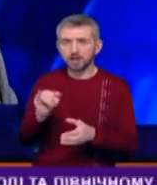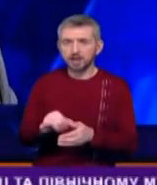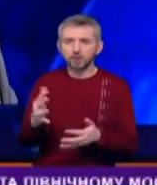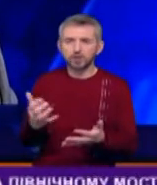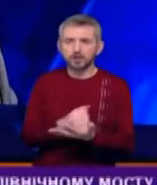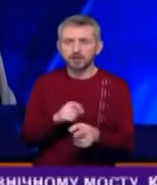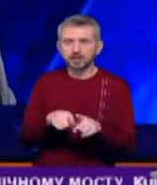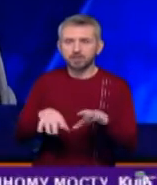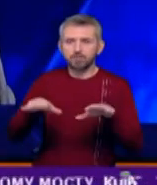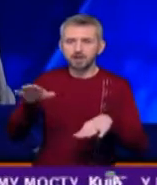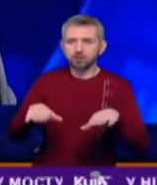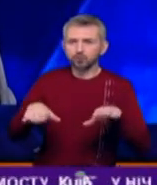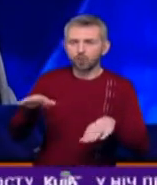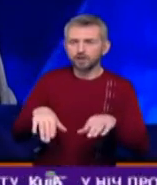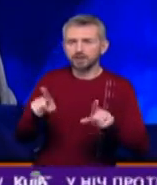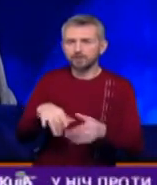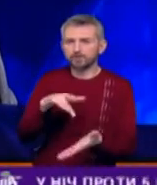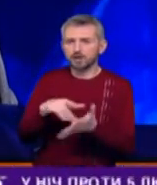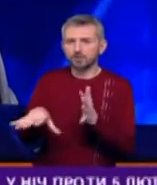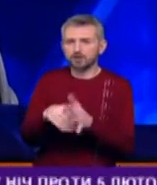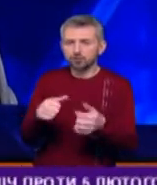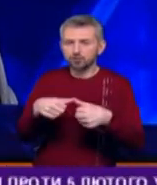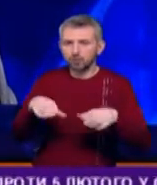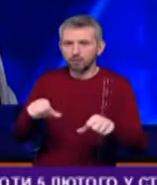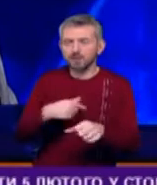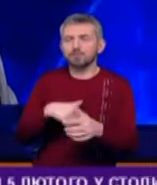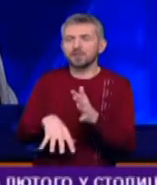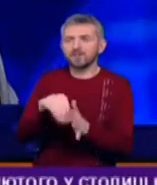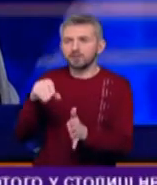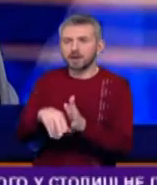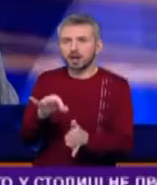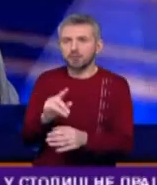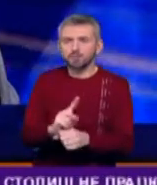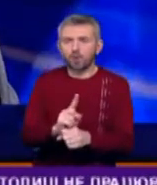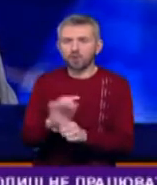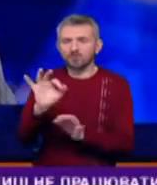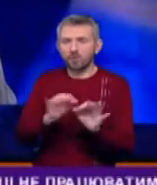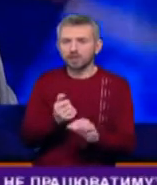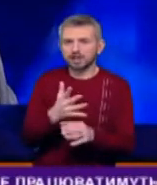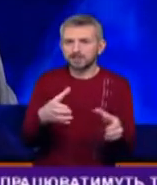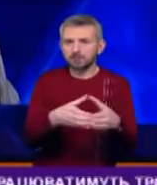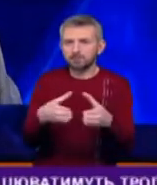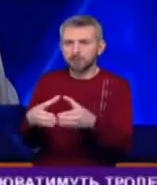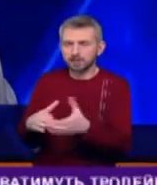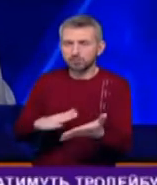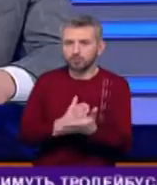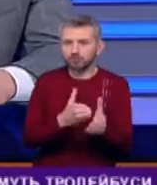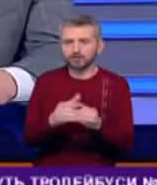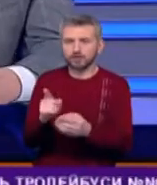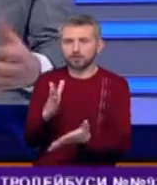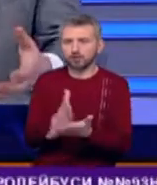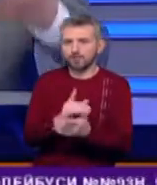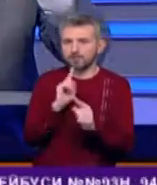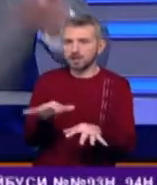досягається така збалансованість. Навіть в Центральну виборчу комісію ми вибирали по квотах різних партій, політичних сил, які представлені в